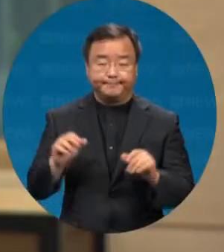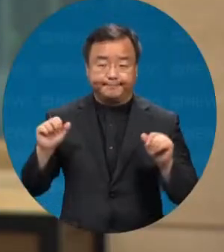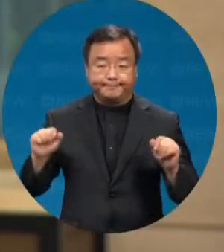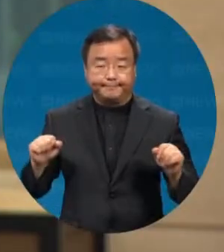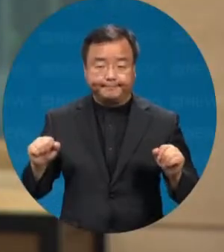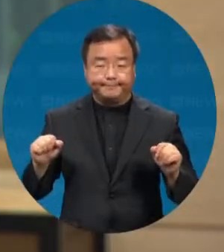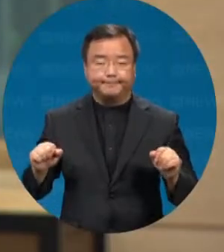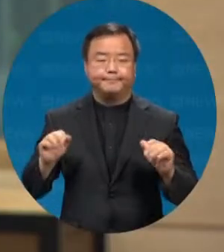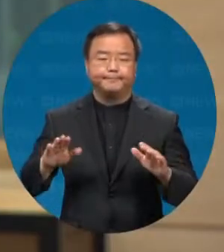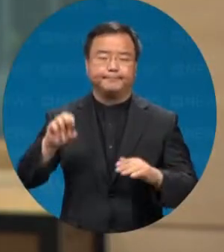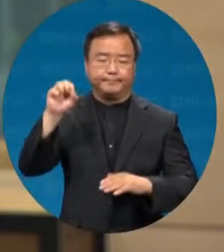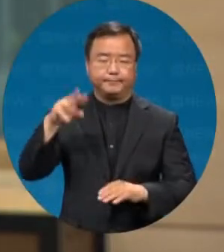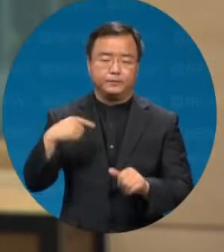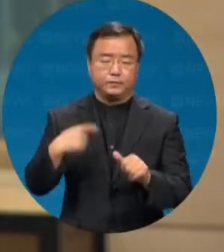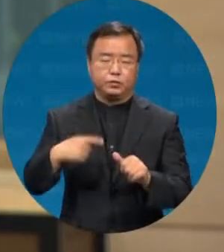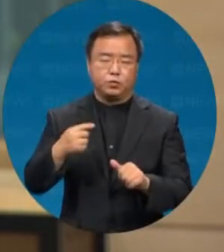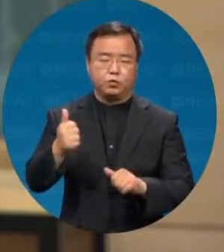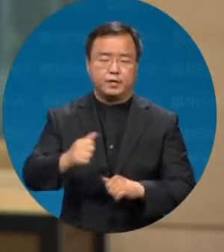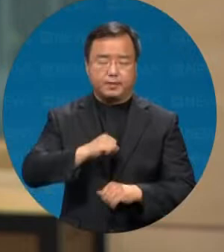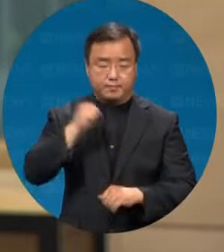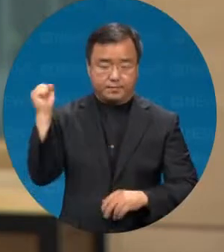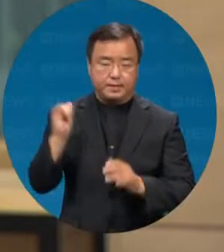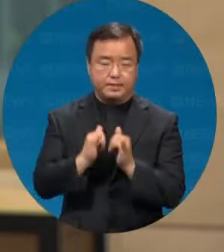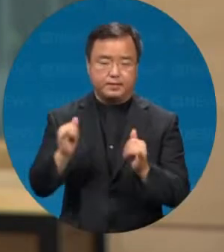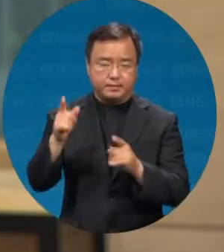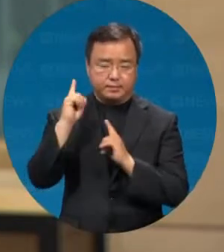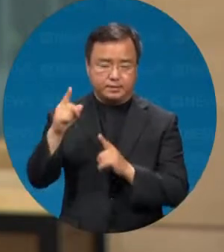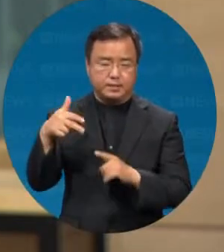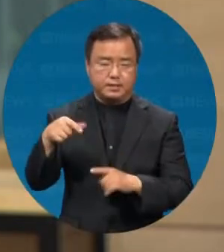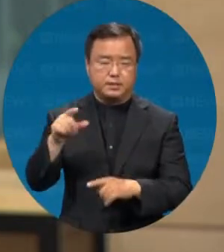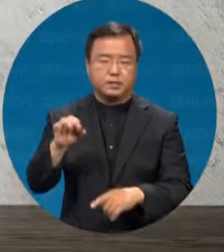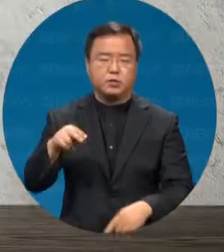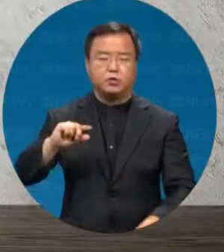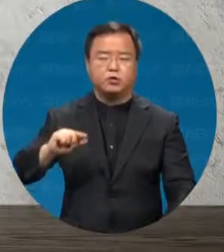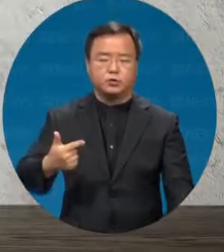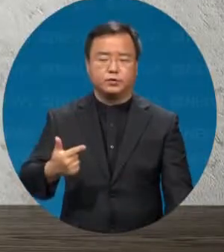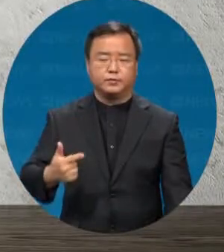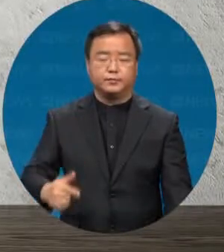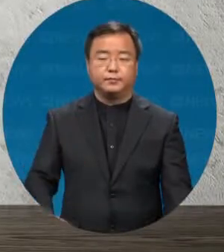안녕하십니까. 광주 교육감 당선인 이정선입니다.